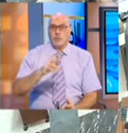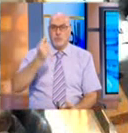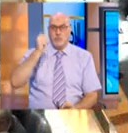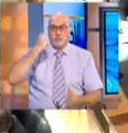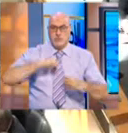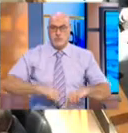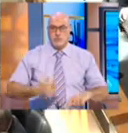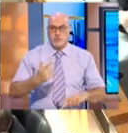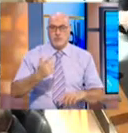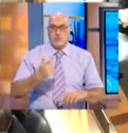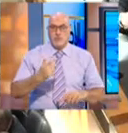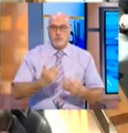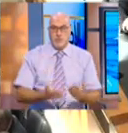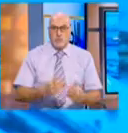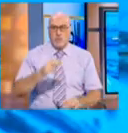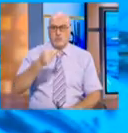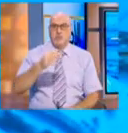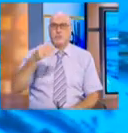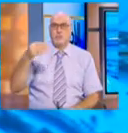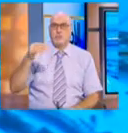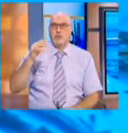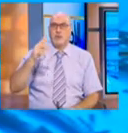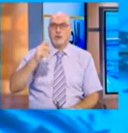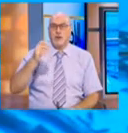حكومة تصريف الأعمال الحالي نجيب ميقاتي